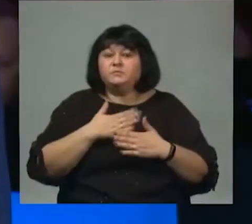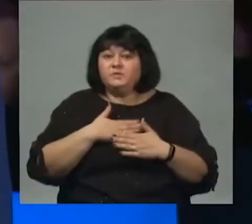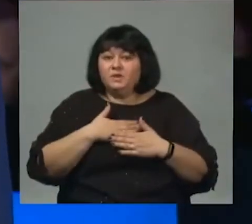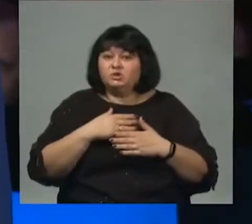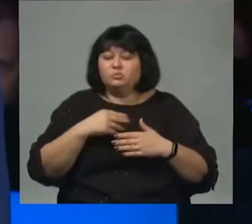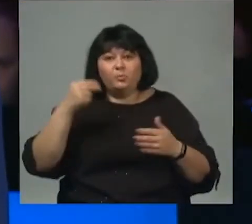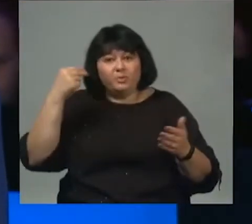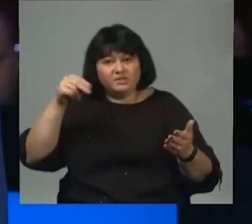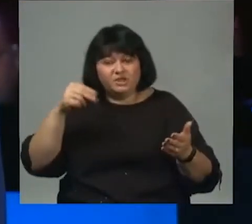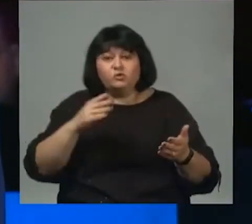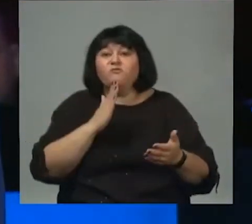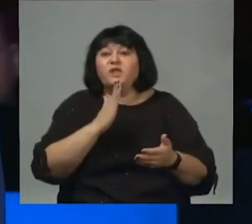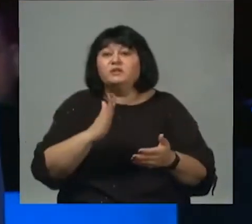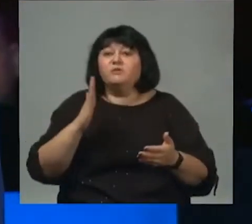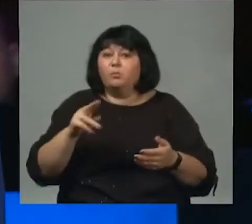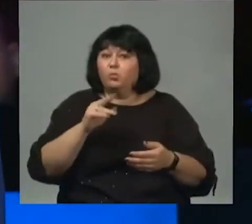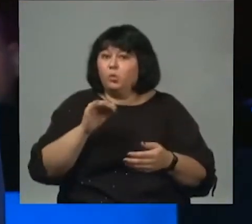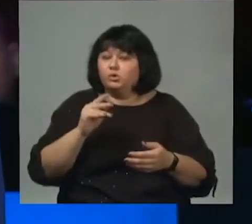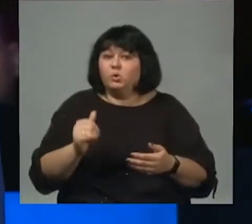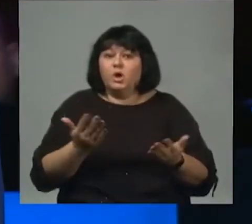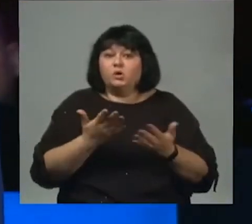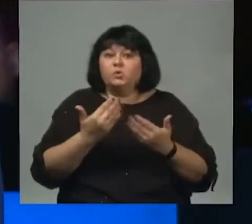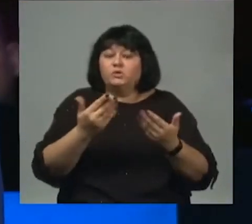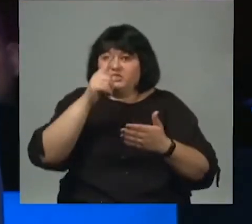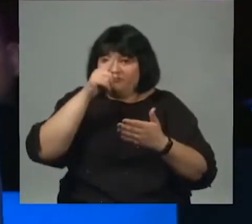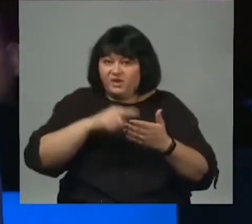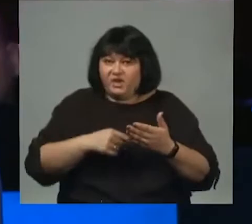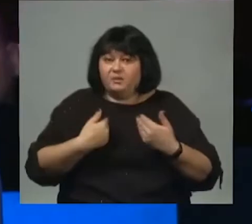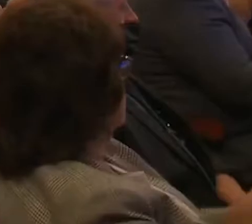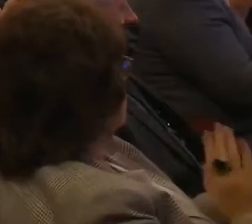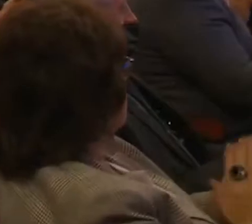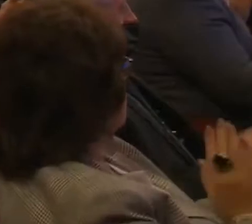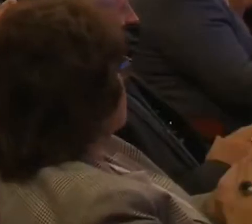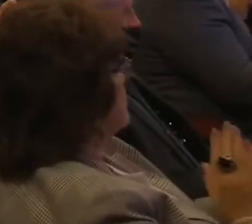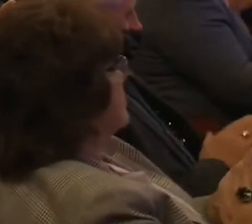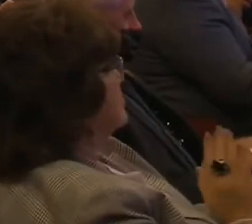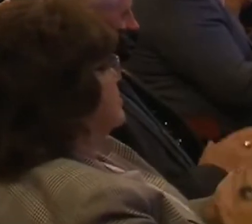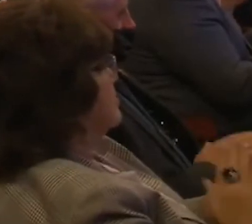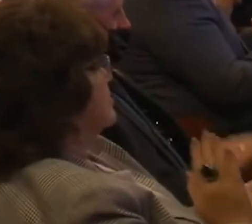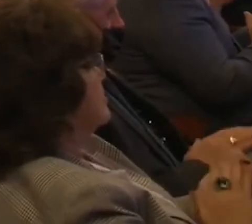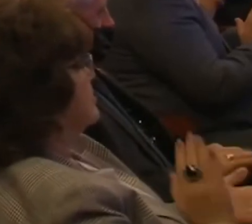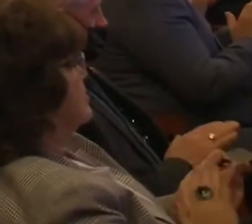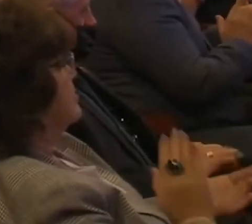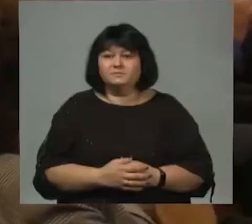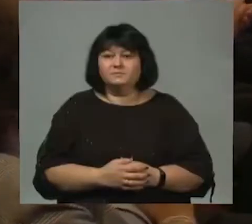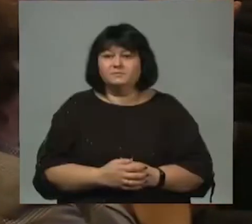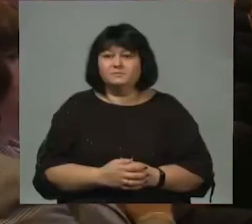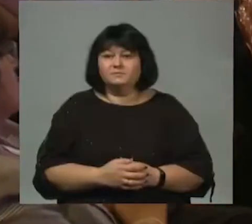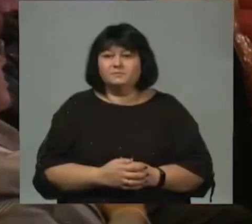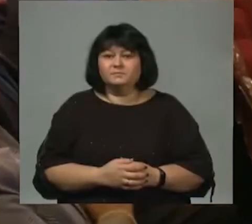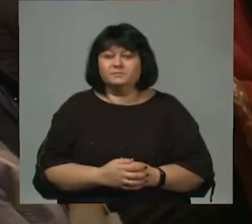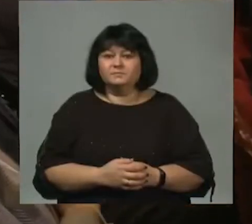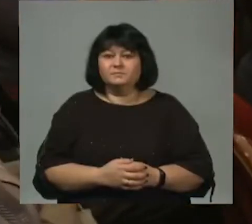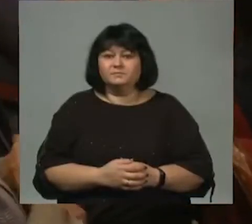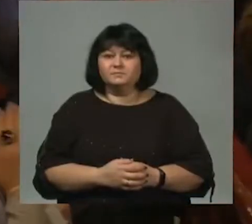Гладков был назначен с поста вице-губернатора Ставропольского края. Еще раньше работал в правительстве Севастополя, также вице-губернатором. Является выпускником